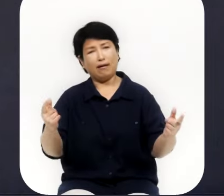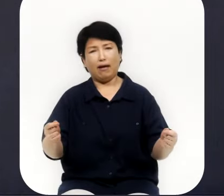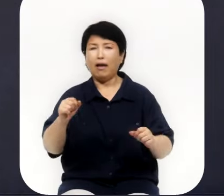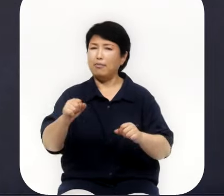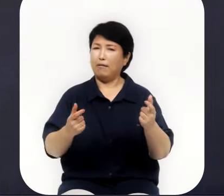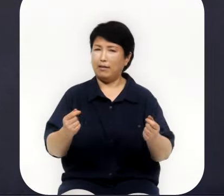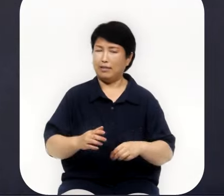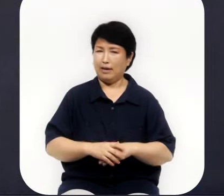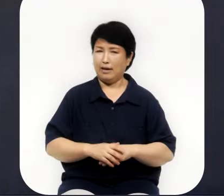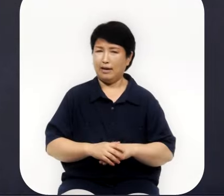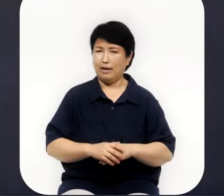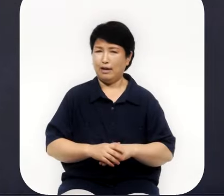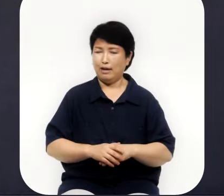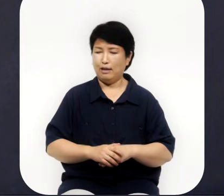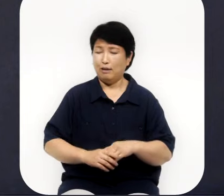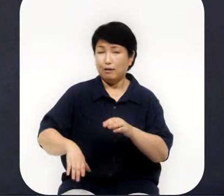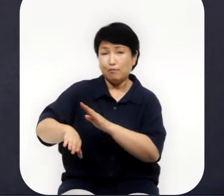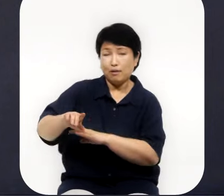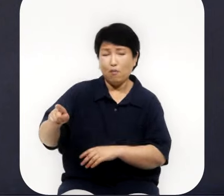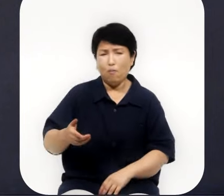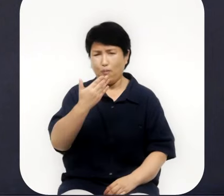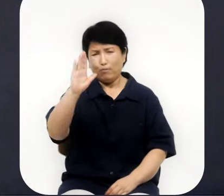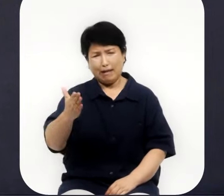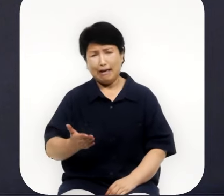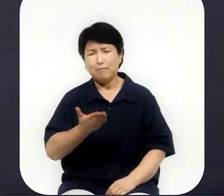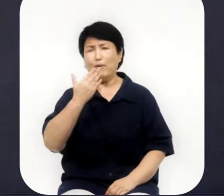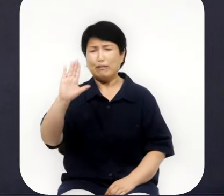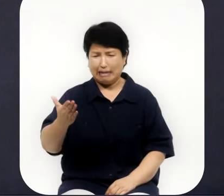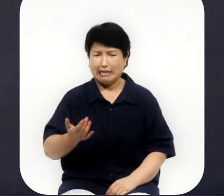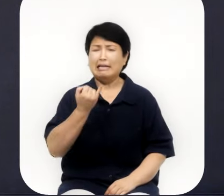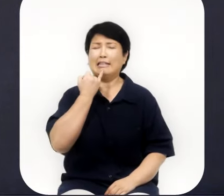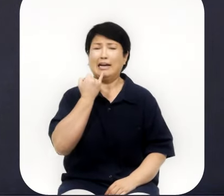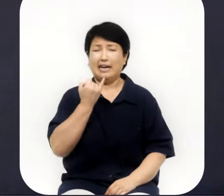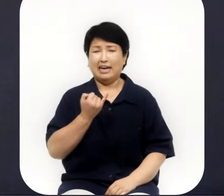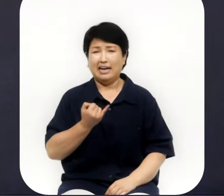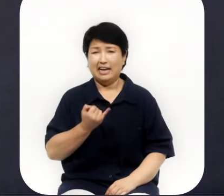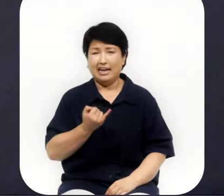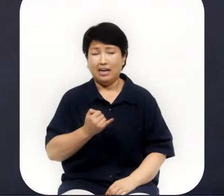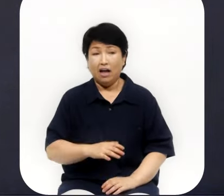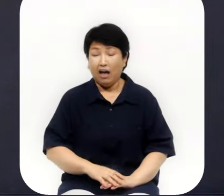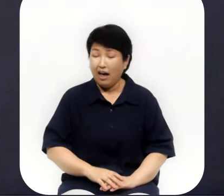또 심지어 먹어도 괜찮다. 이런 주장도